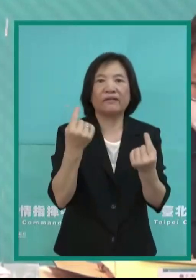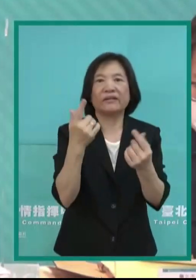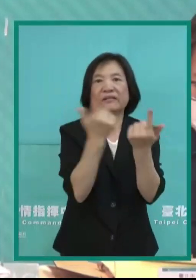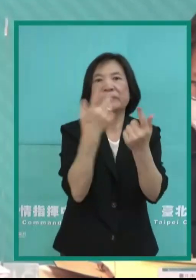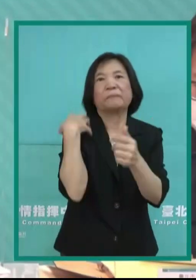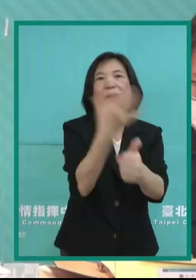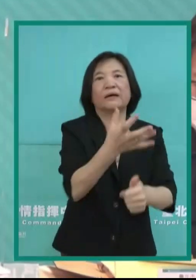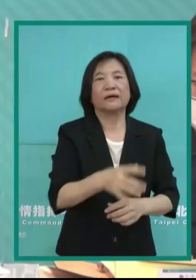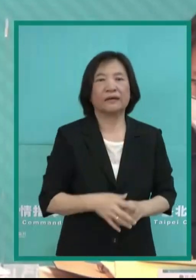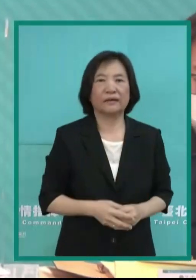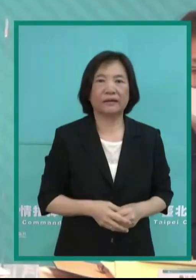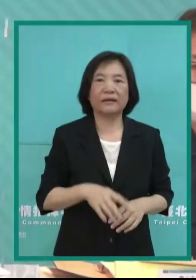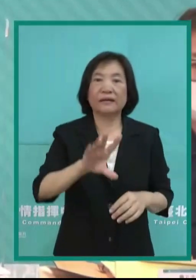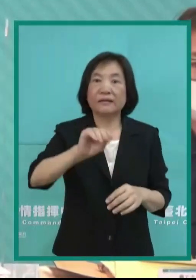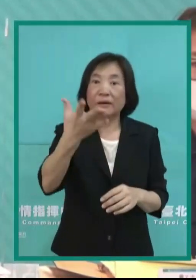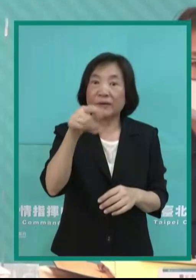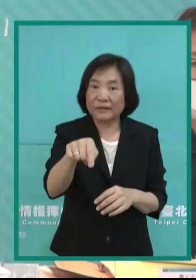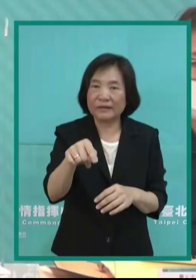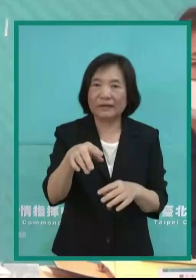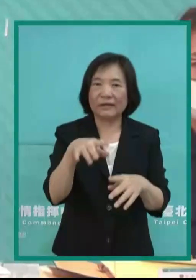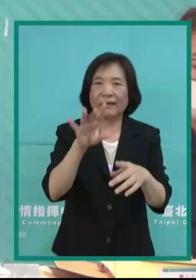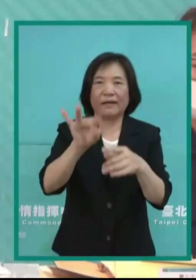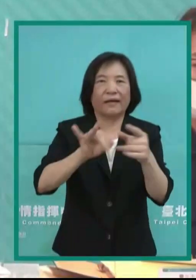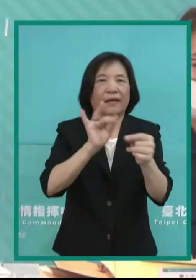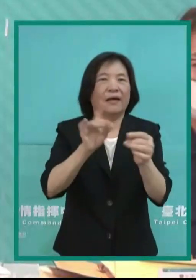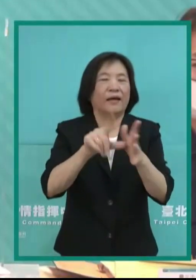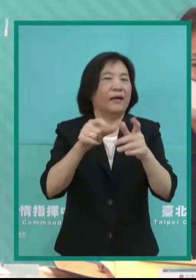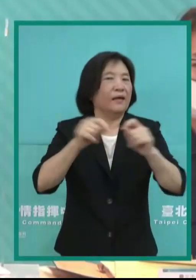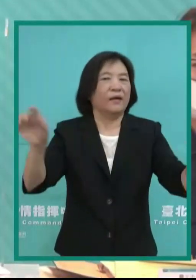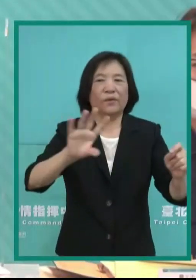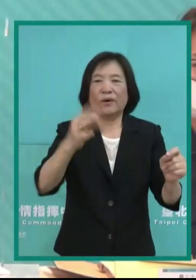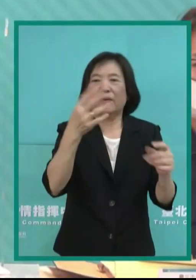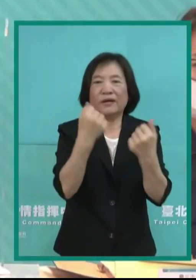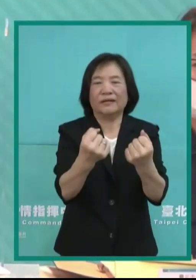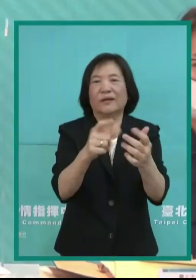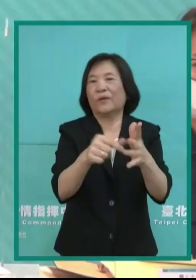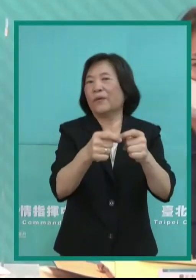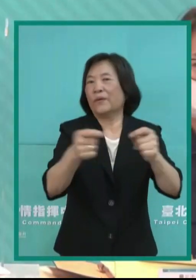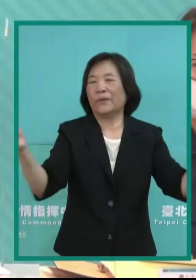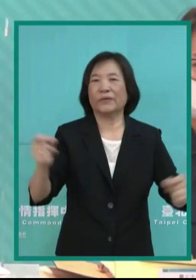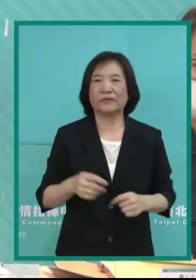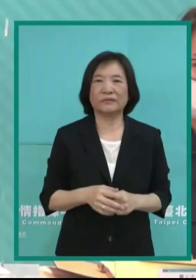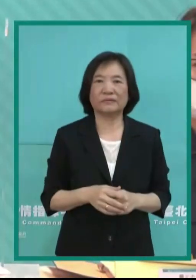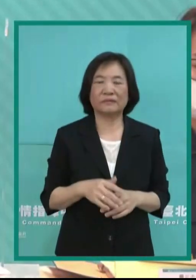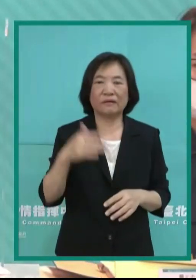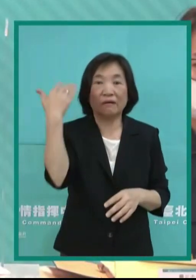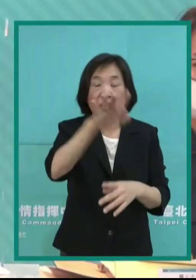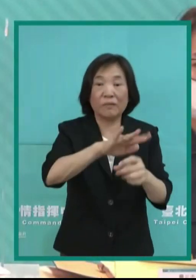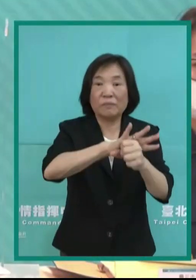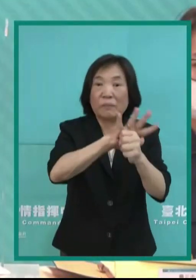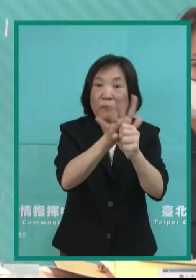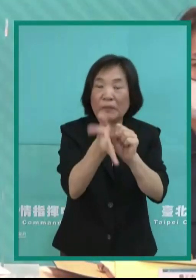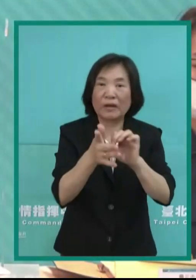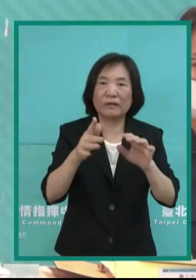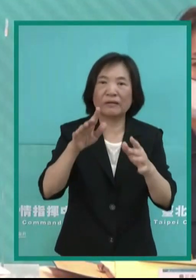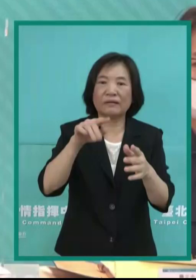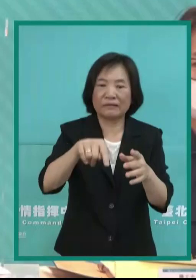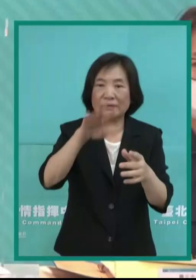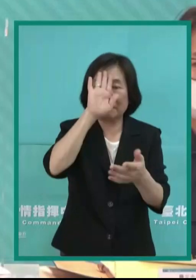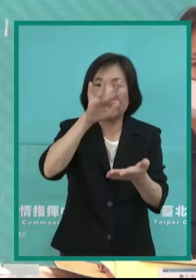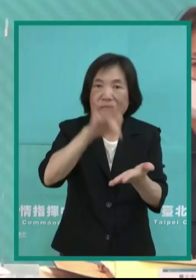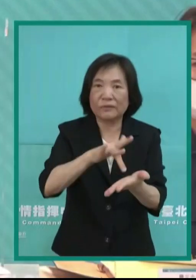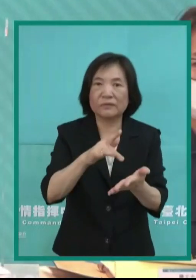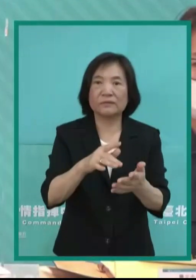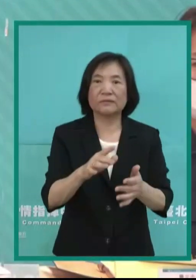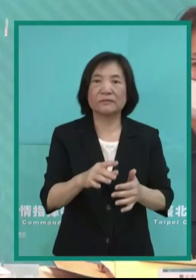华存在那里哦，已经好几百年了。今天这个新冠肺炎的病毒哦，我